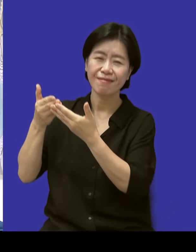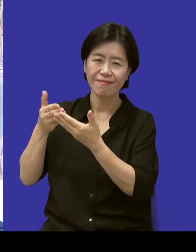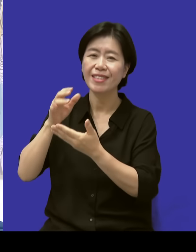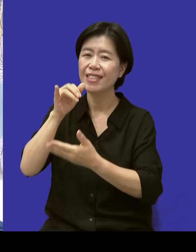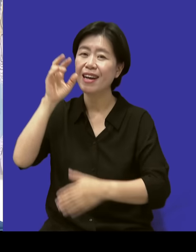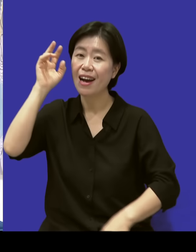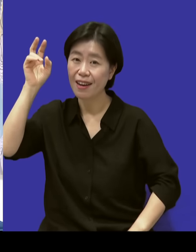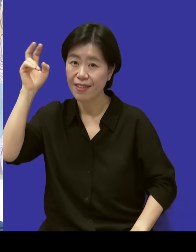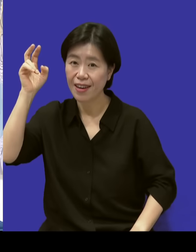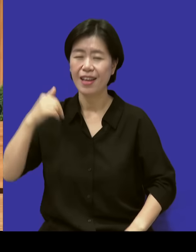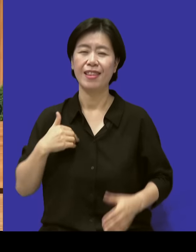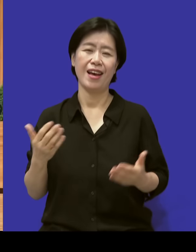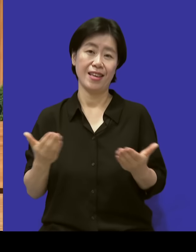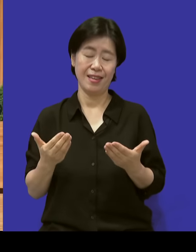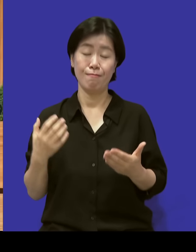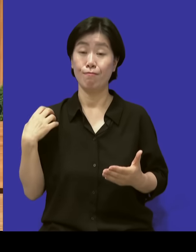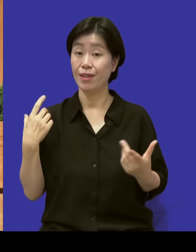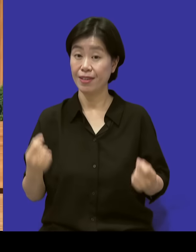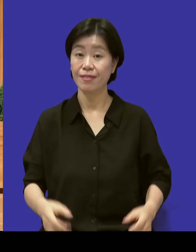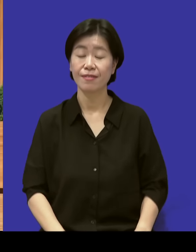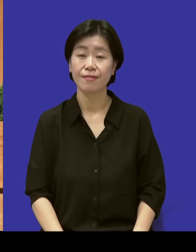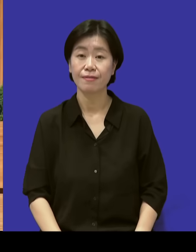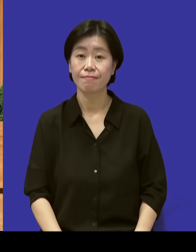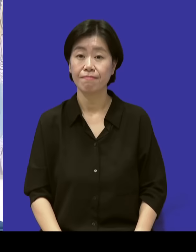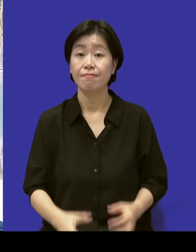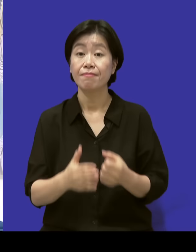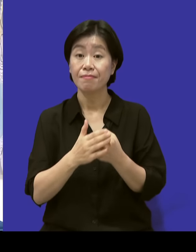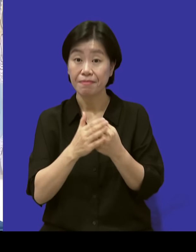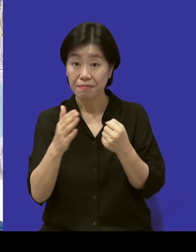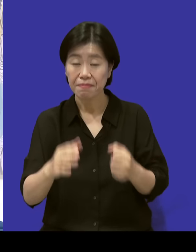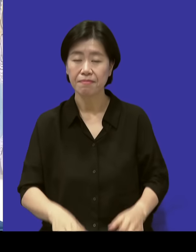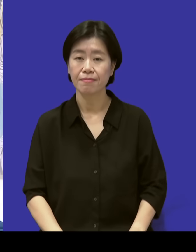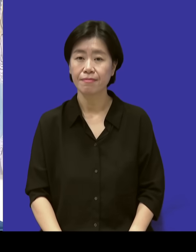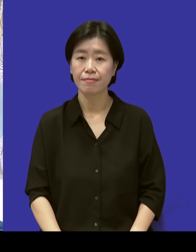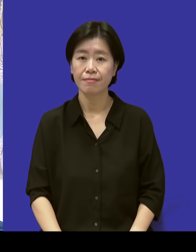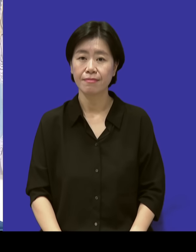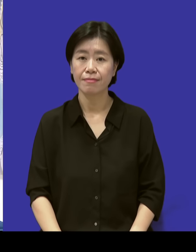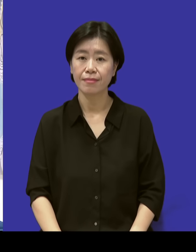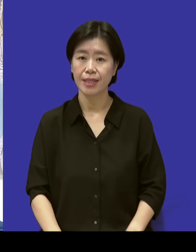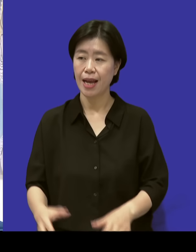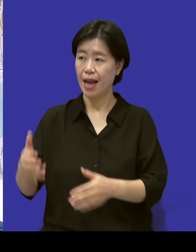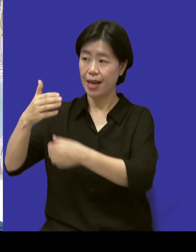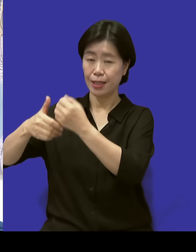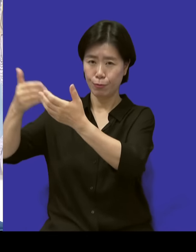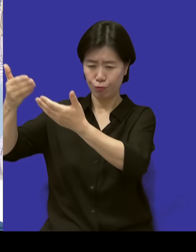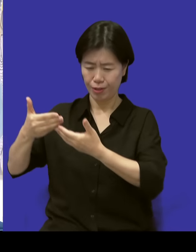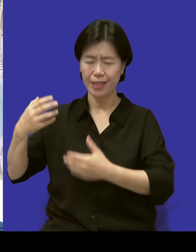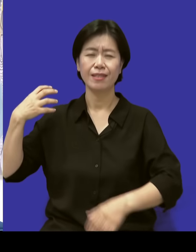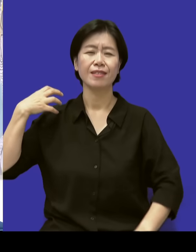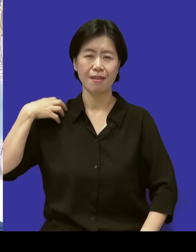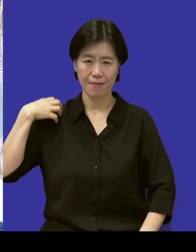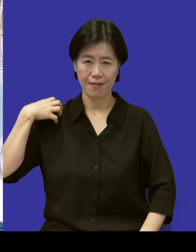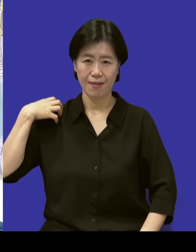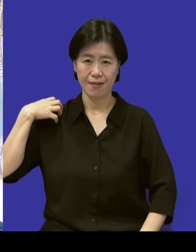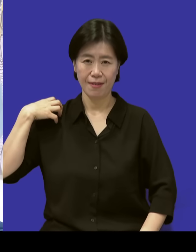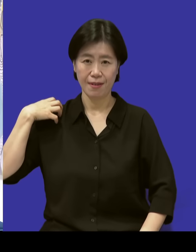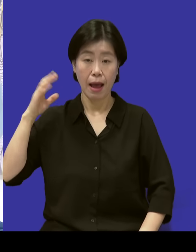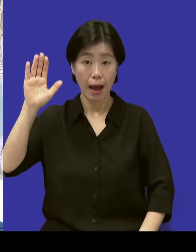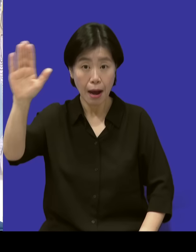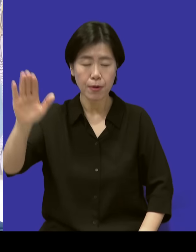두신 직업이라고 생각을 하거든요. 네, 그래서 네. 저는 앞으로 이 하나님께서 주신 사명을 네.